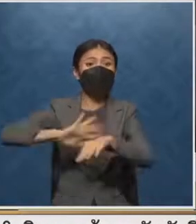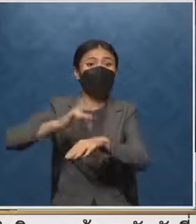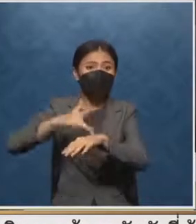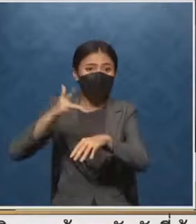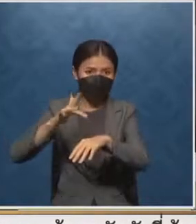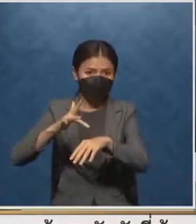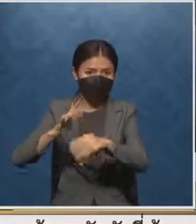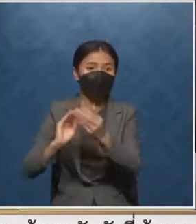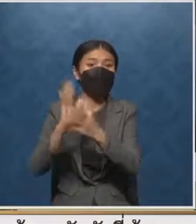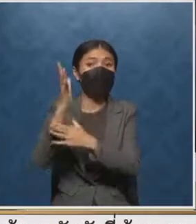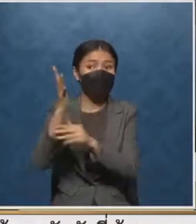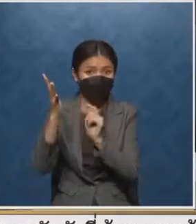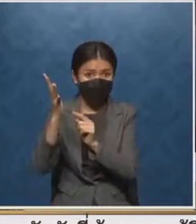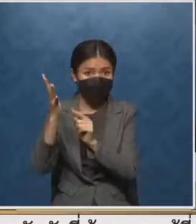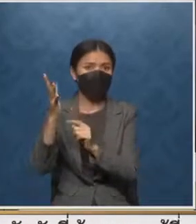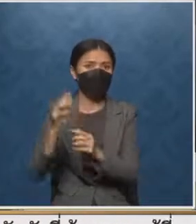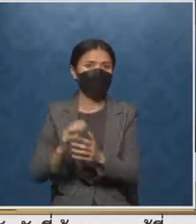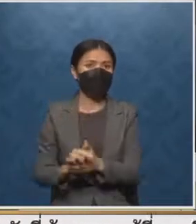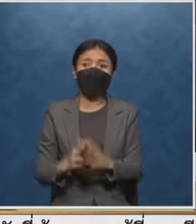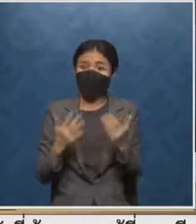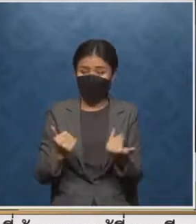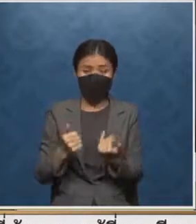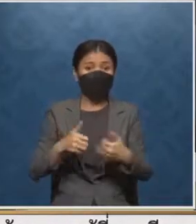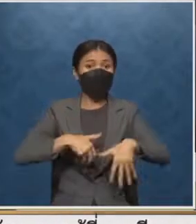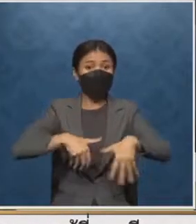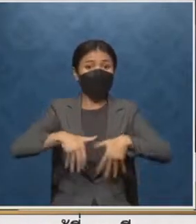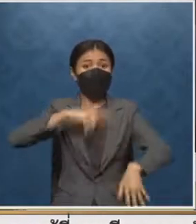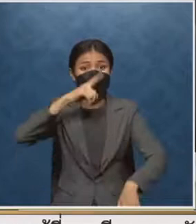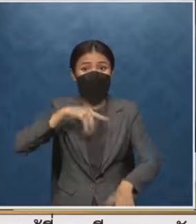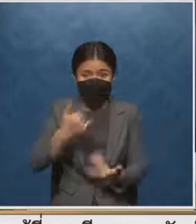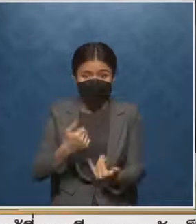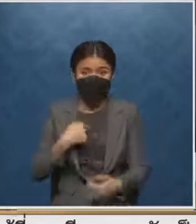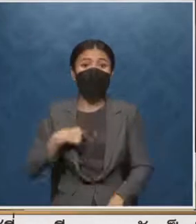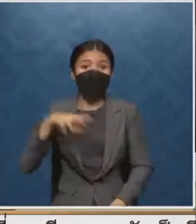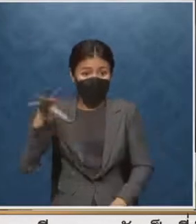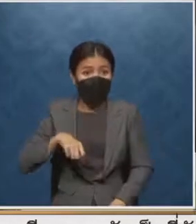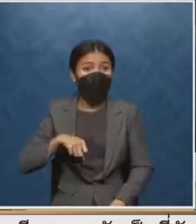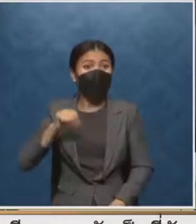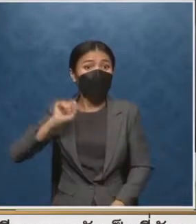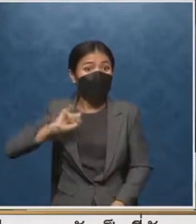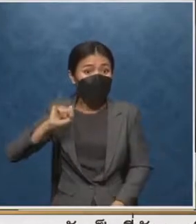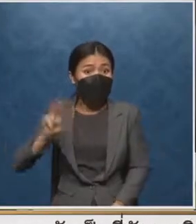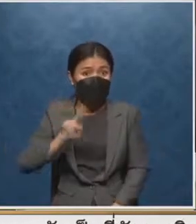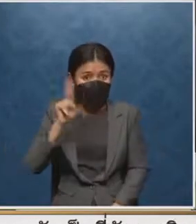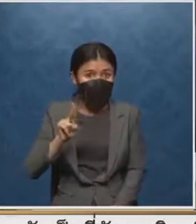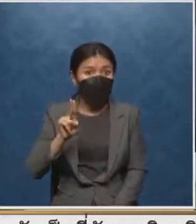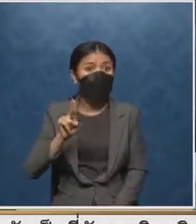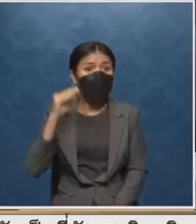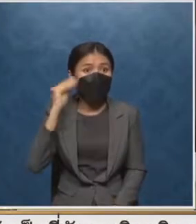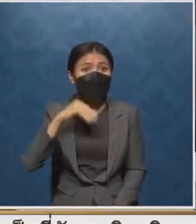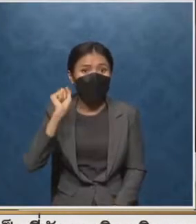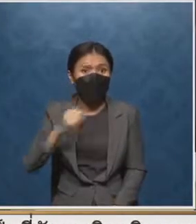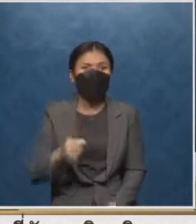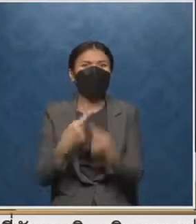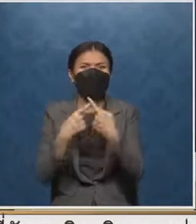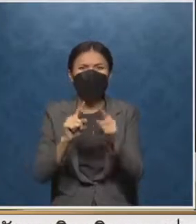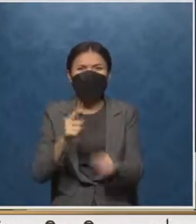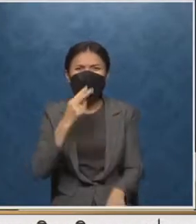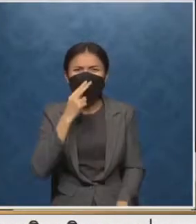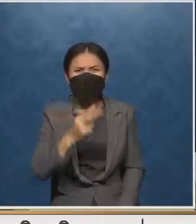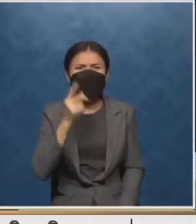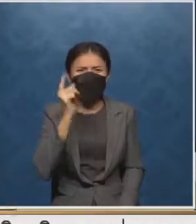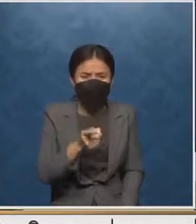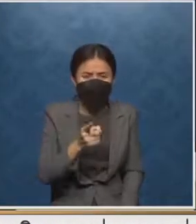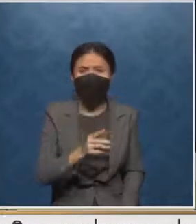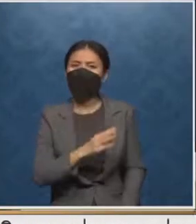พืชที่ยอดนิยมแต่ว่าหลายครั้งท่านเห็นว่าทั้งข่าวจริงข่าวปลอมปน